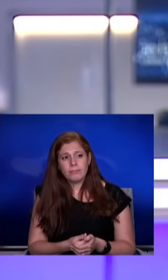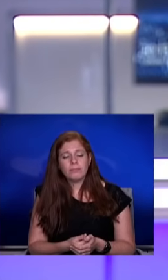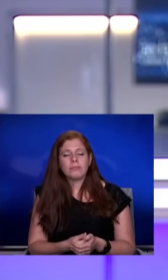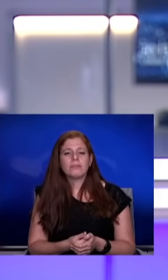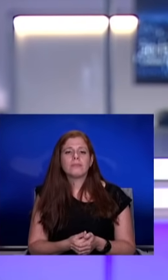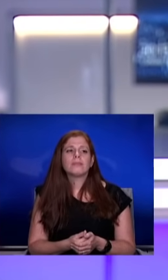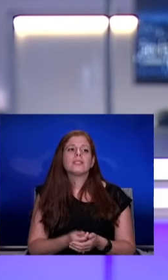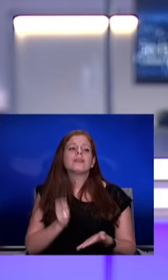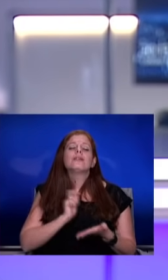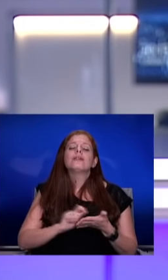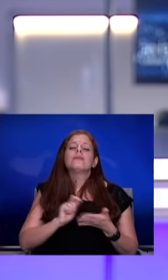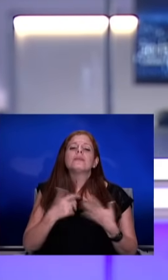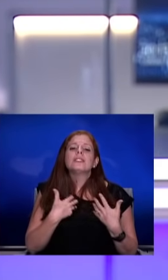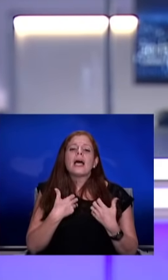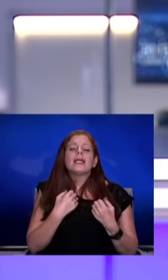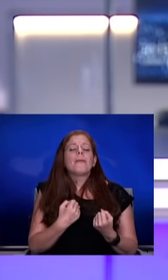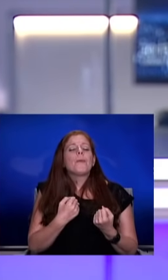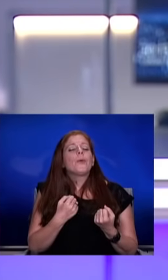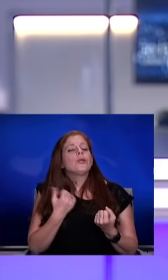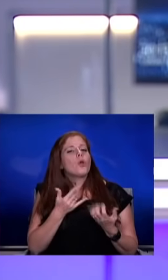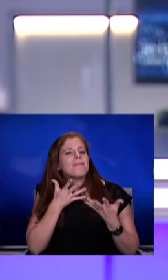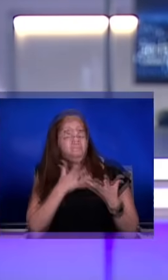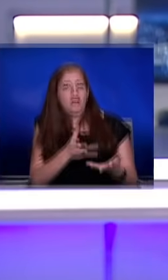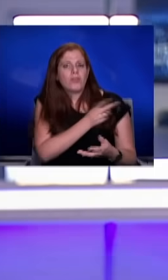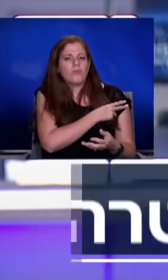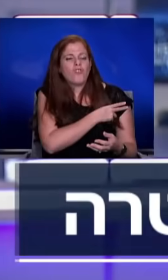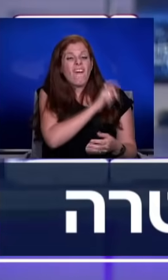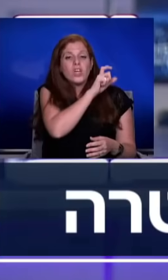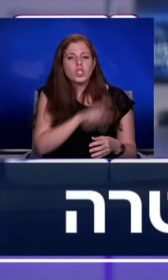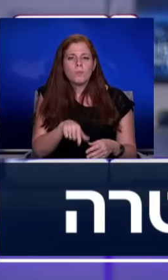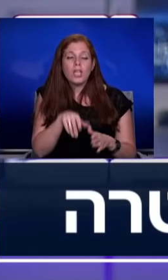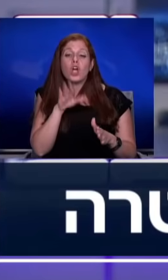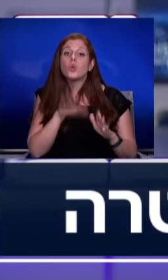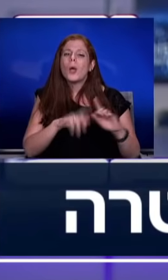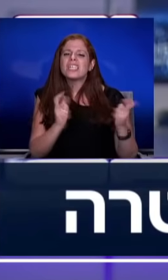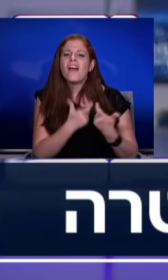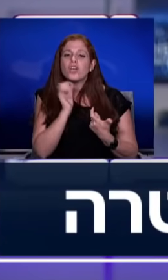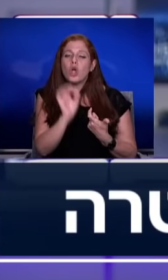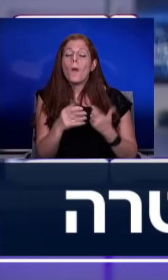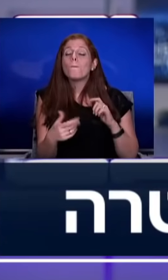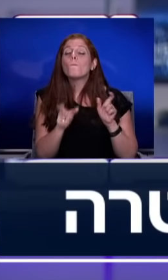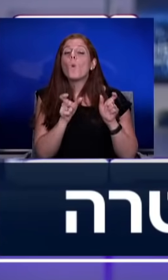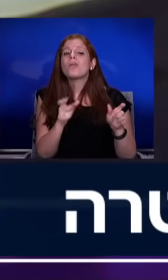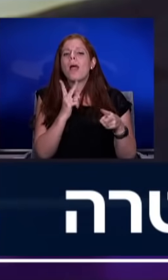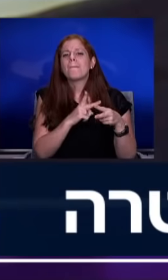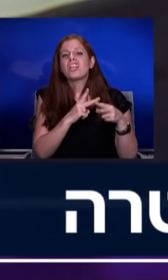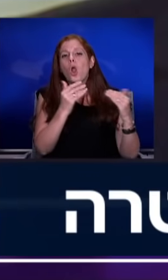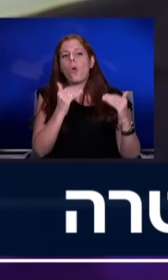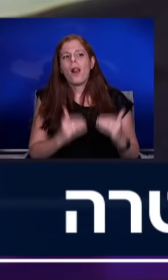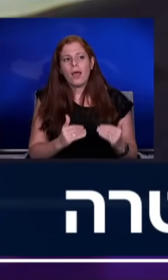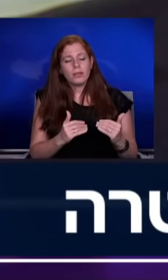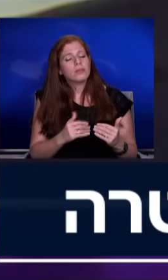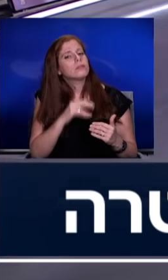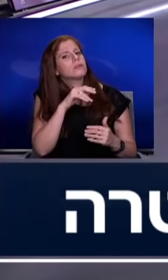שר הבריאות ניצן הורוביץ תקף היום את המשטרה והאשים אותה שחוסר האכיפה שלה הוא זה שמונע מהתחלואה לרדת. עמיחי שטיין,